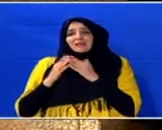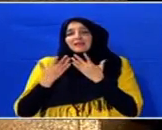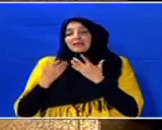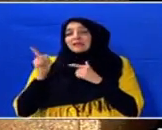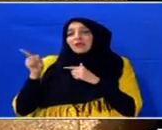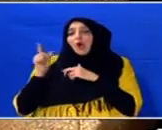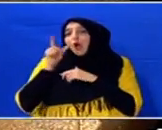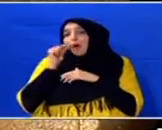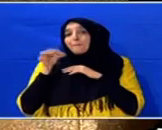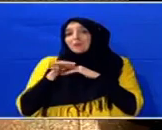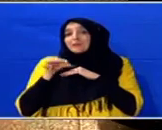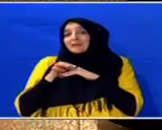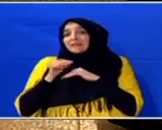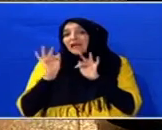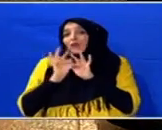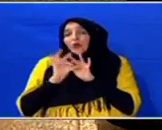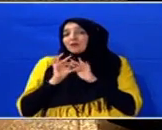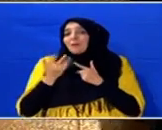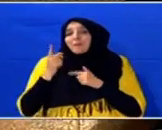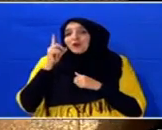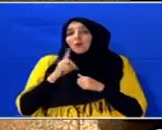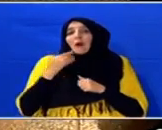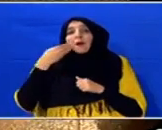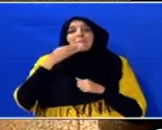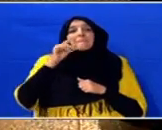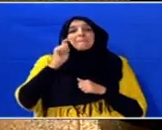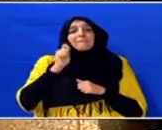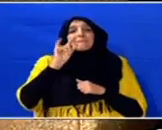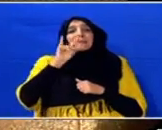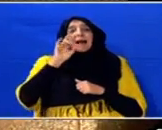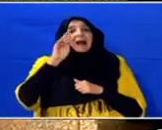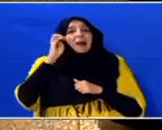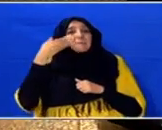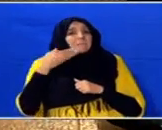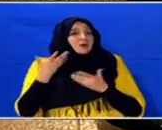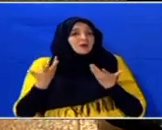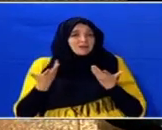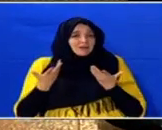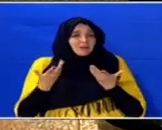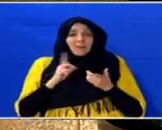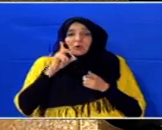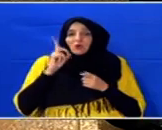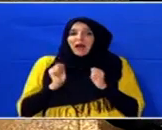ويعني قالوا لها إنه زوج عمتها اللي هو اللي رباها وكبرها إنه ما هوش بالمحارم.